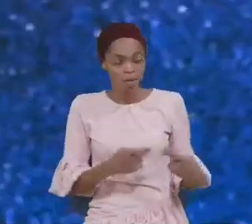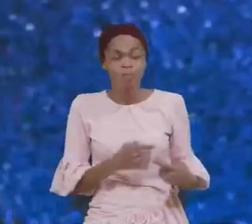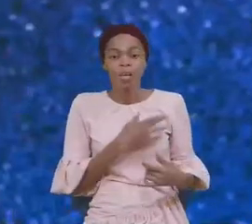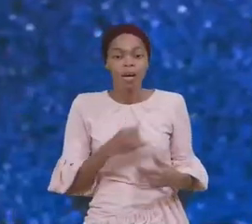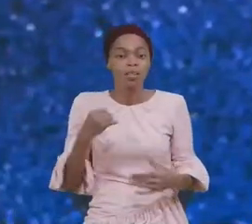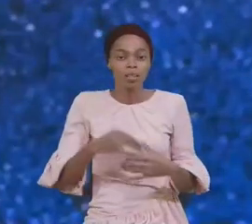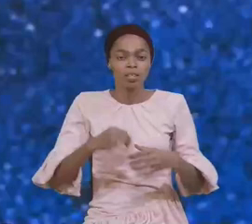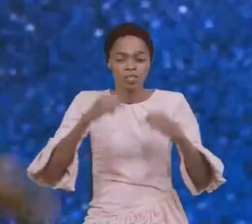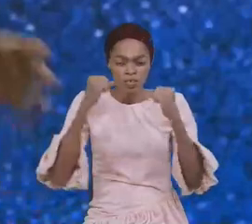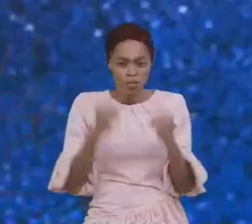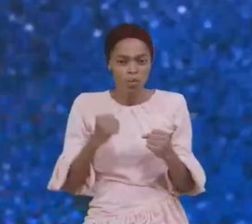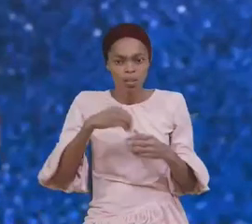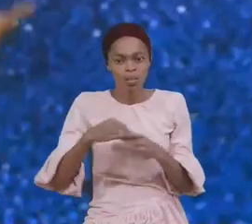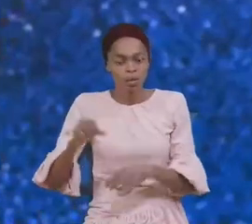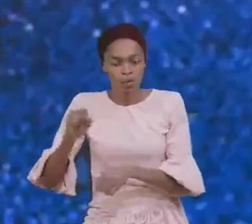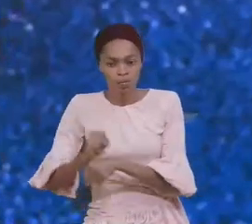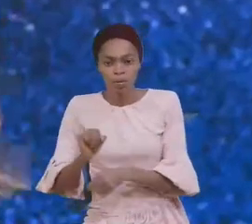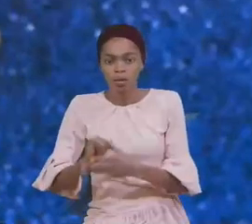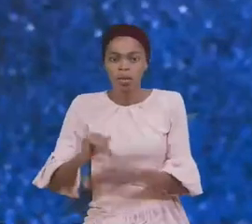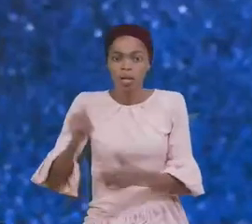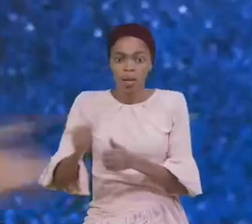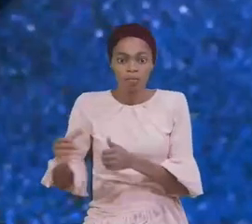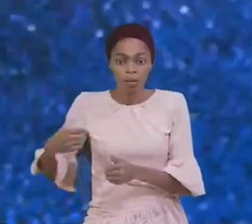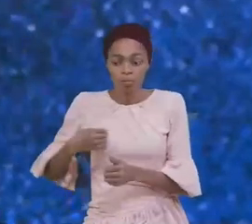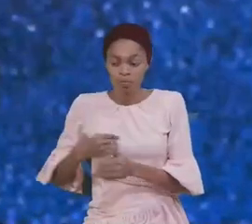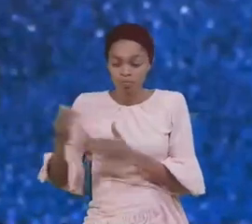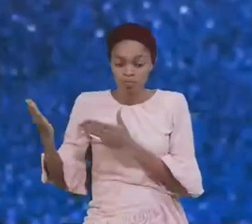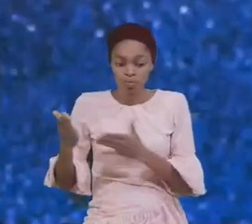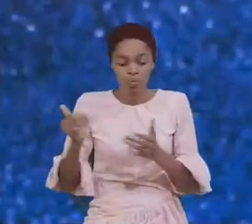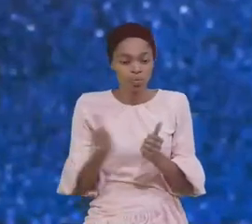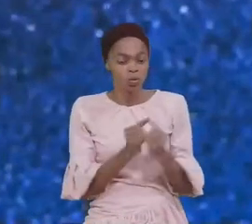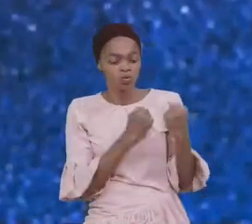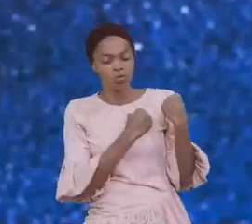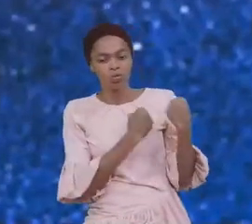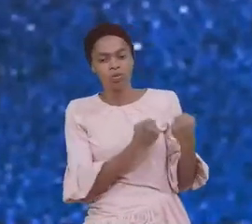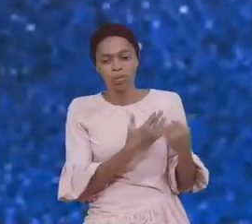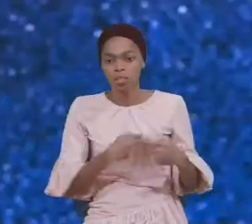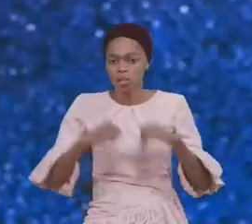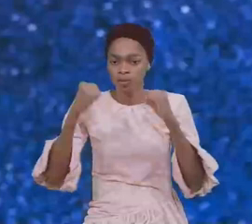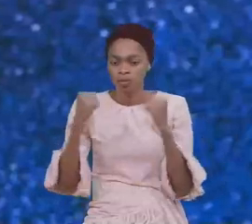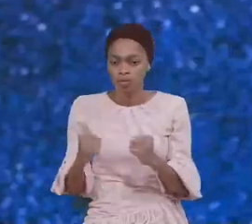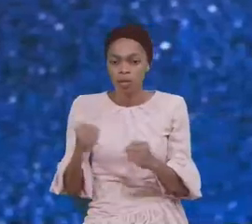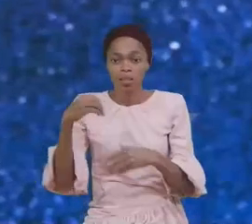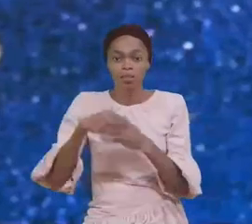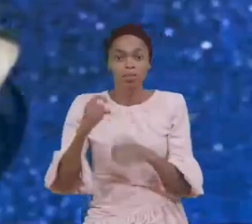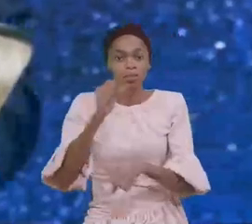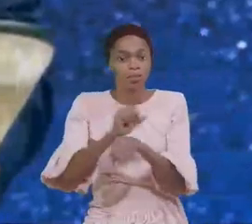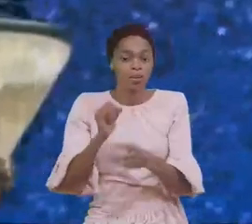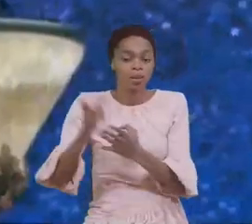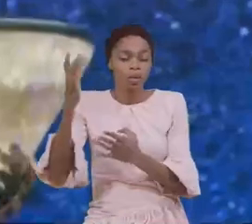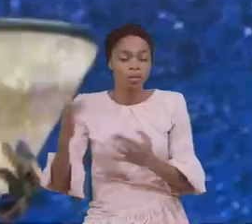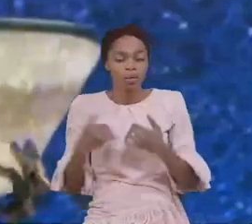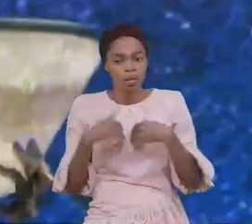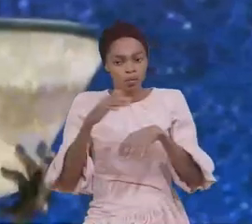d'engagement que nous apportons, tout ce que nous avons, la force, le courage, nous apportons tout à l'œuvre qui nous a appelé à faire.